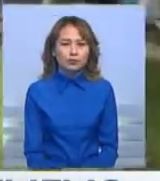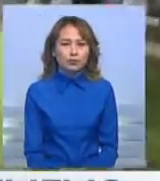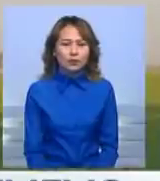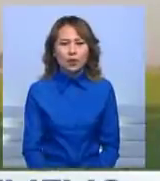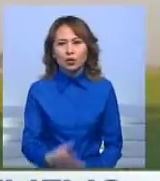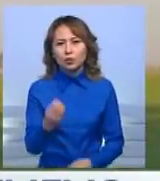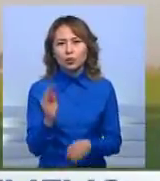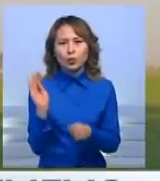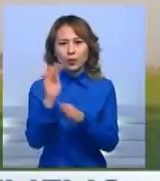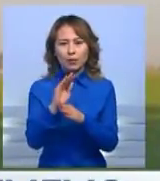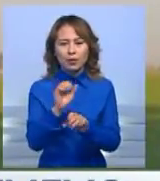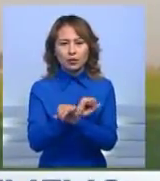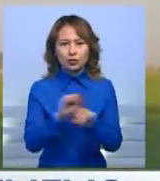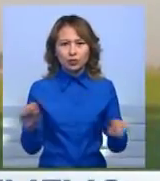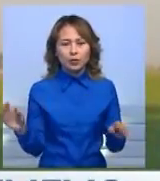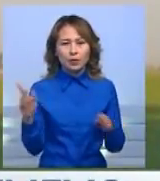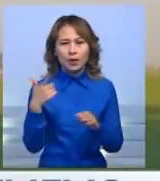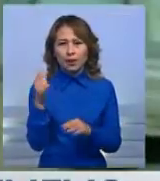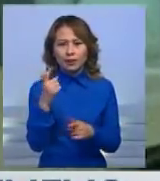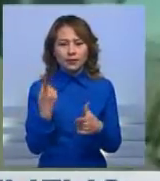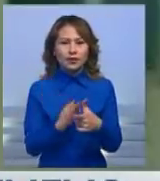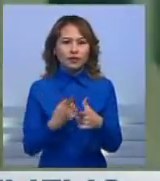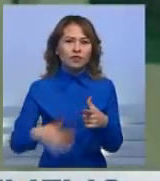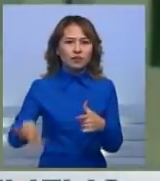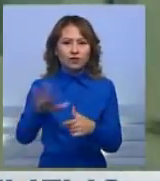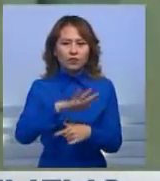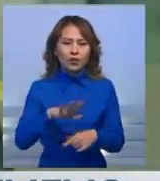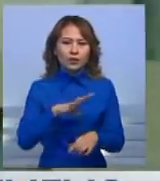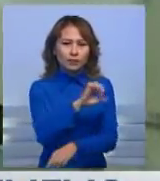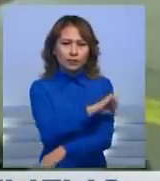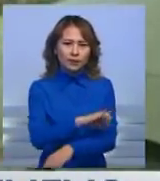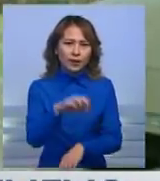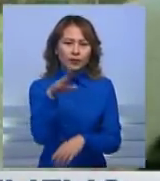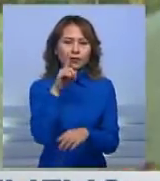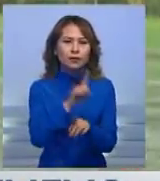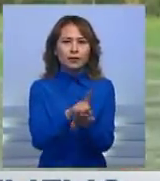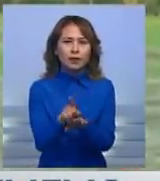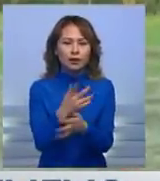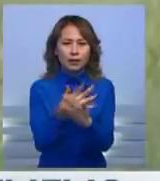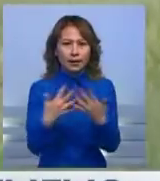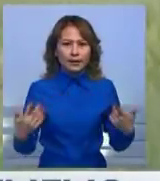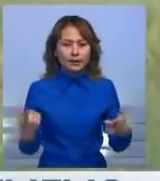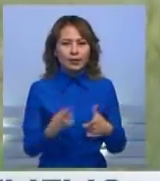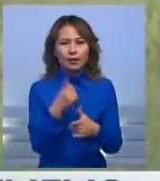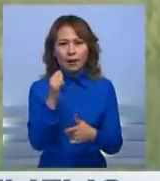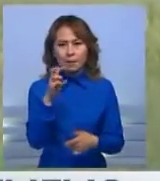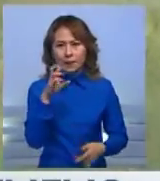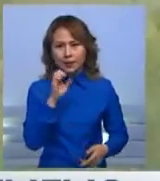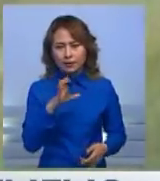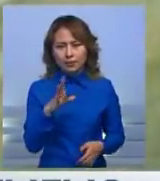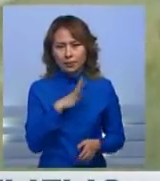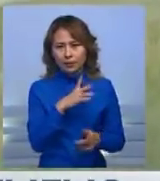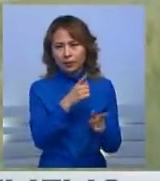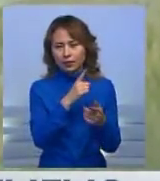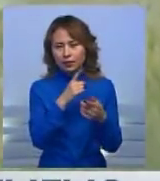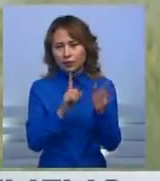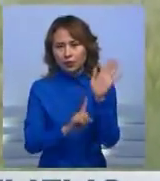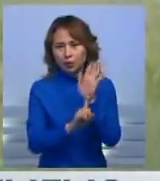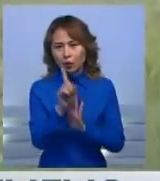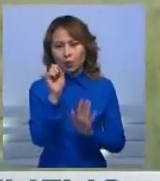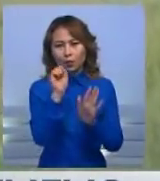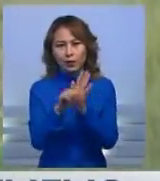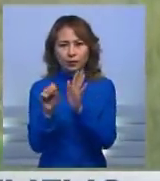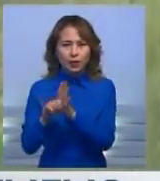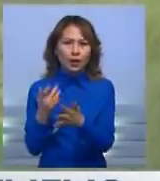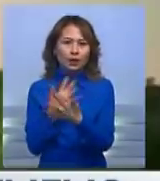Көп ұзамай жарылысқа жауап ретінде Газа секторының шекара бойында тұрған танкілер Хамас жауынгерлерінің бекінісіне оқ жаудырды. Хамас әскерилері